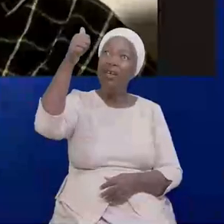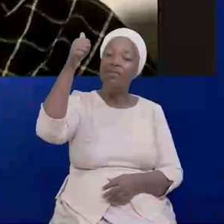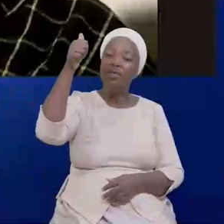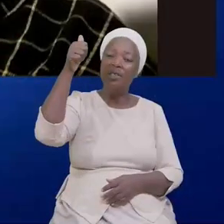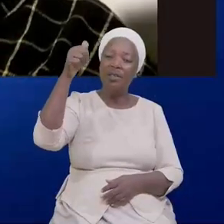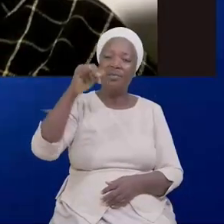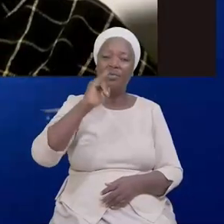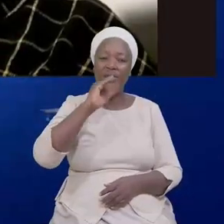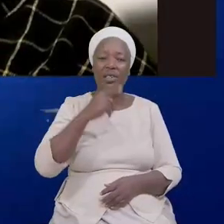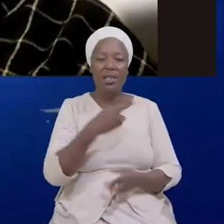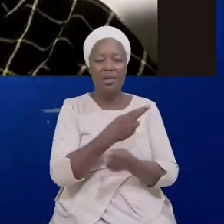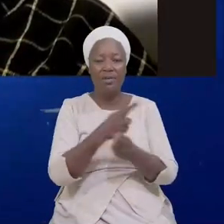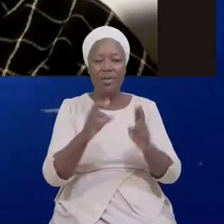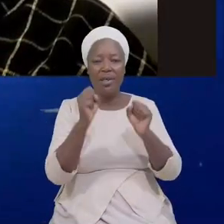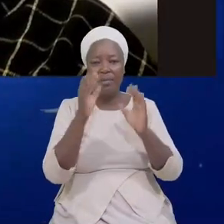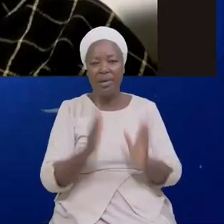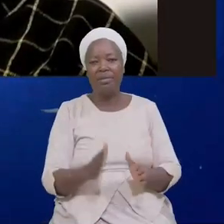Lui-même est le rédempteur.